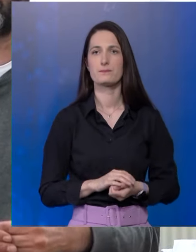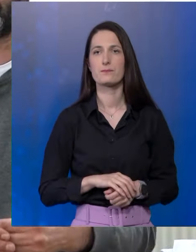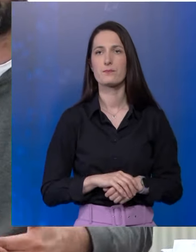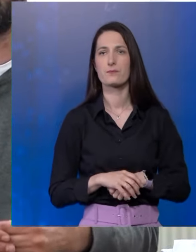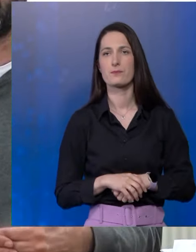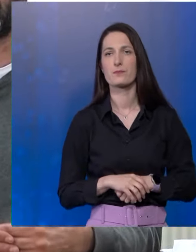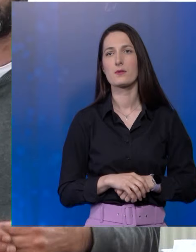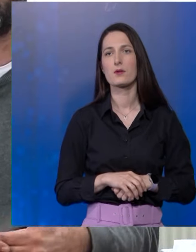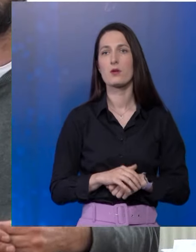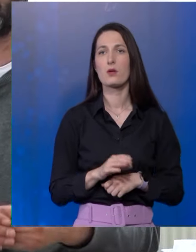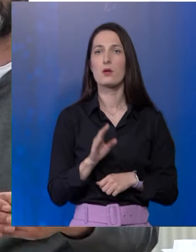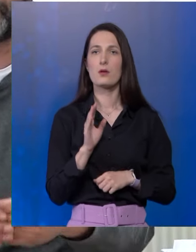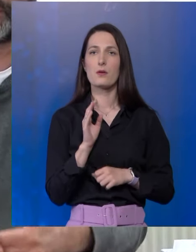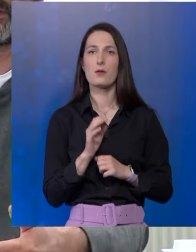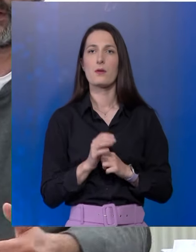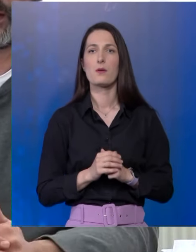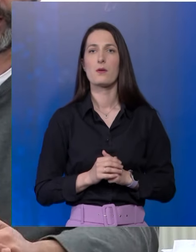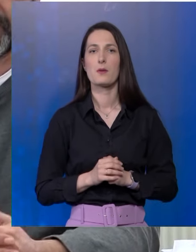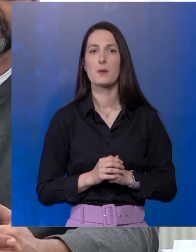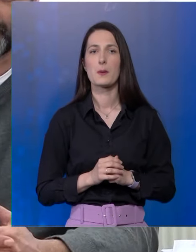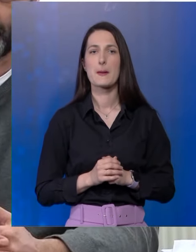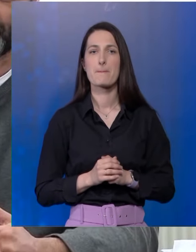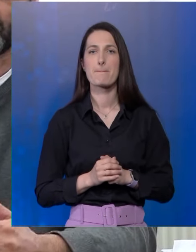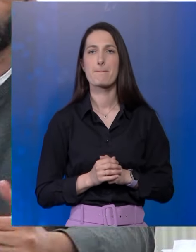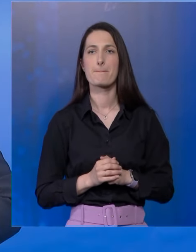ovom trenutku rezultirala trojicom...